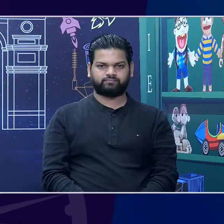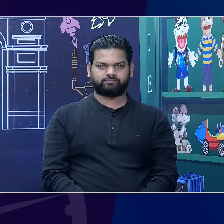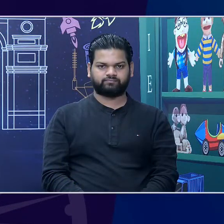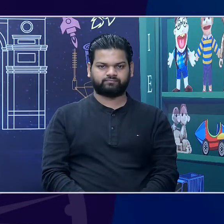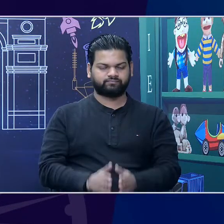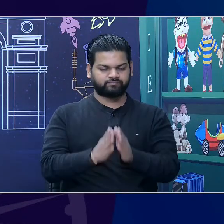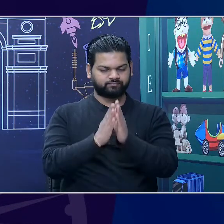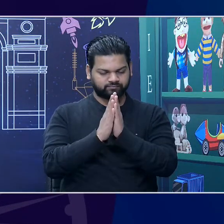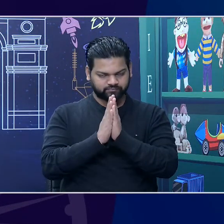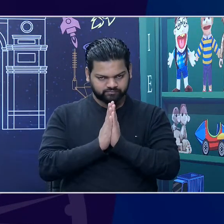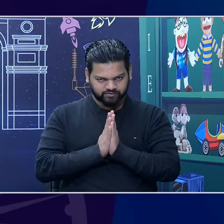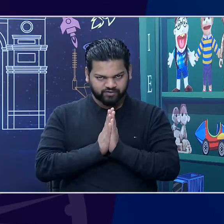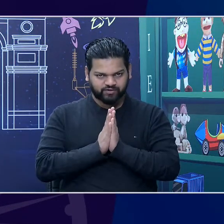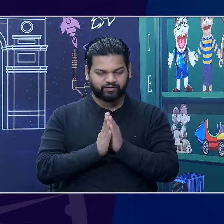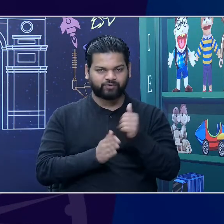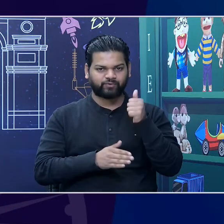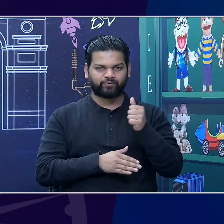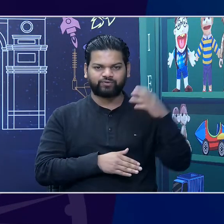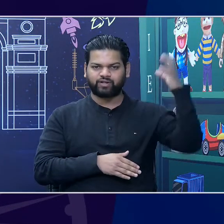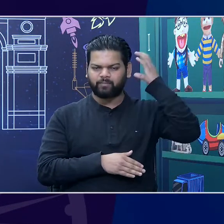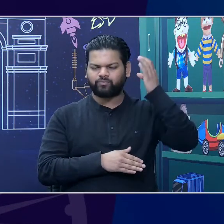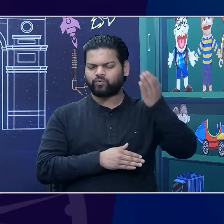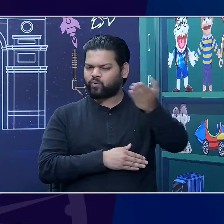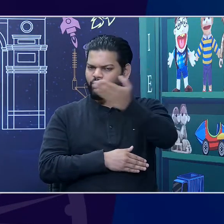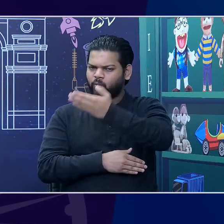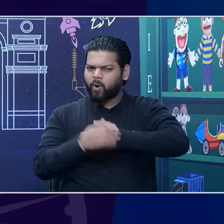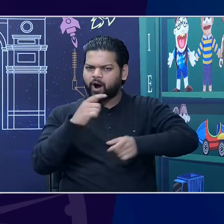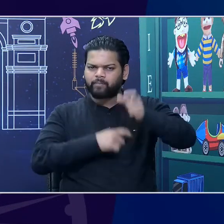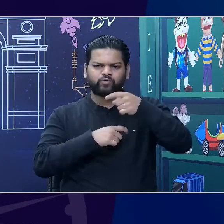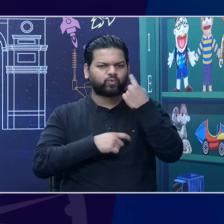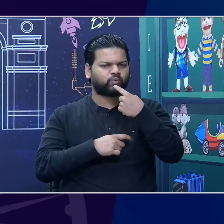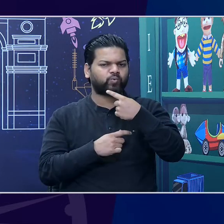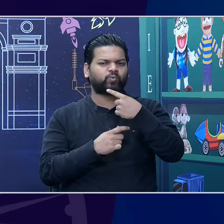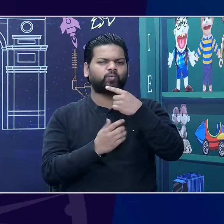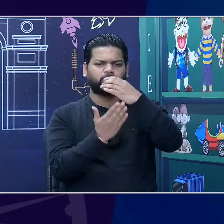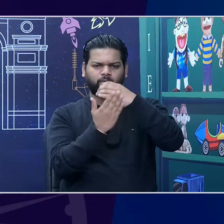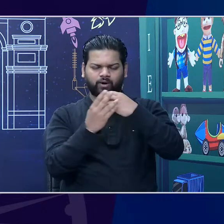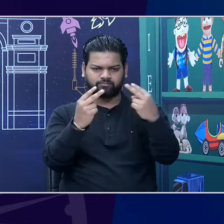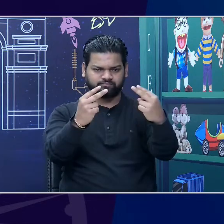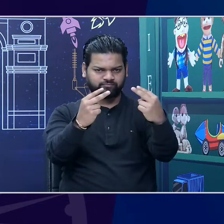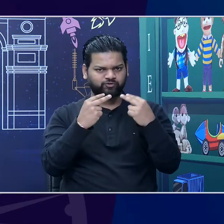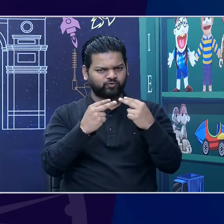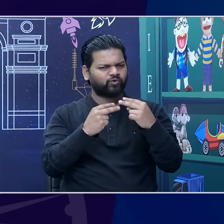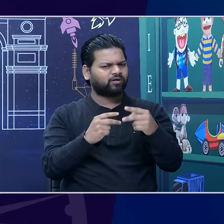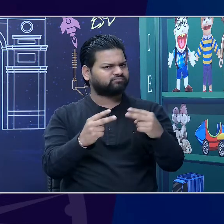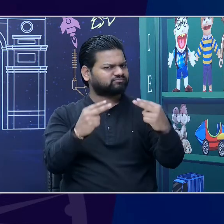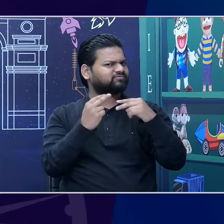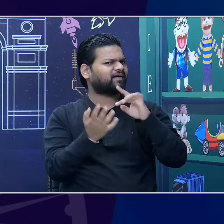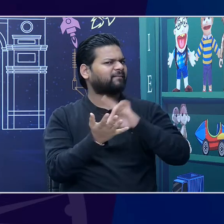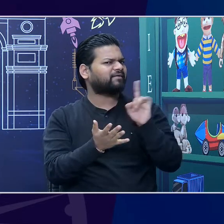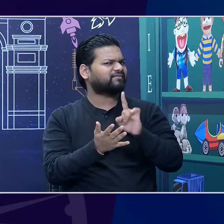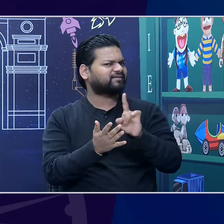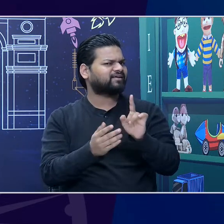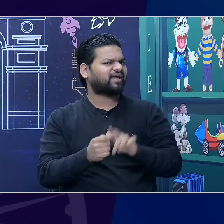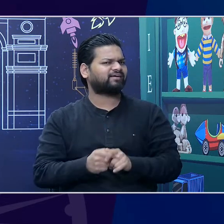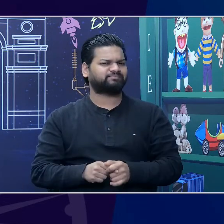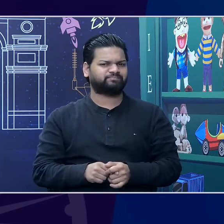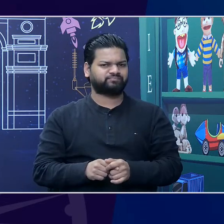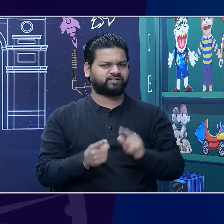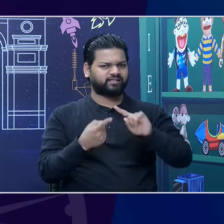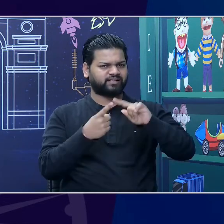Good afternoon, dear students and learners. Namaskar. You all are watching us on eVidya channel number 10 and also on our YouTube